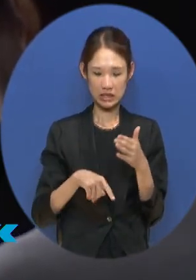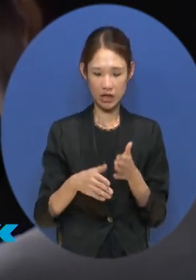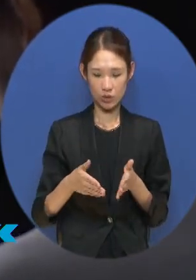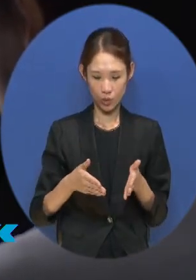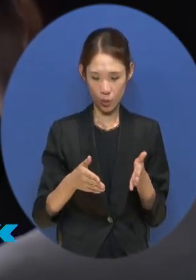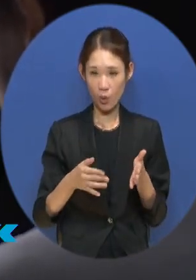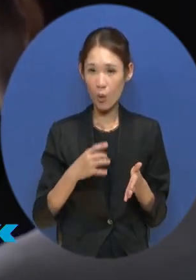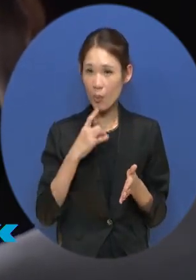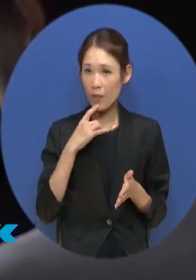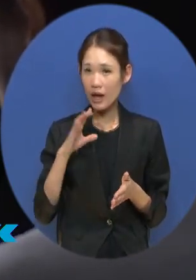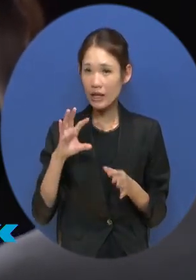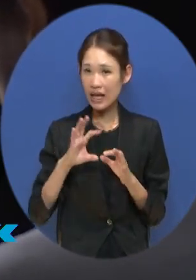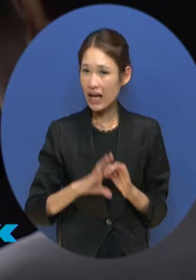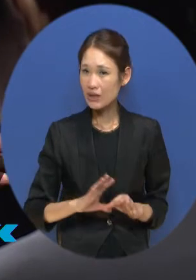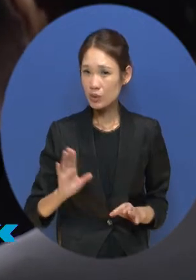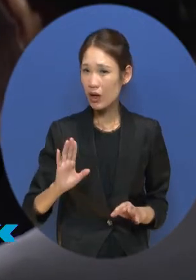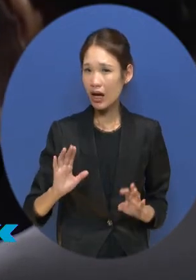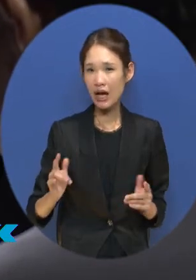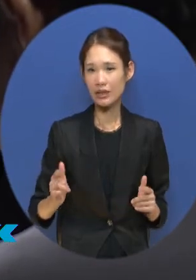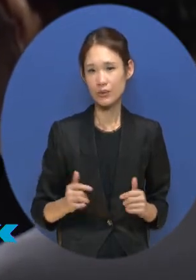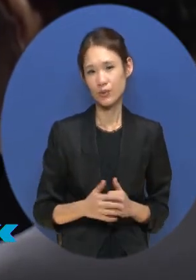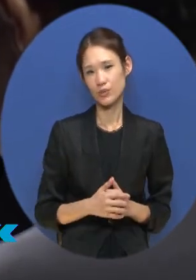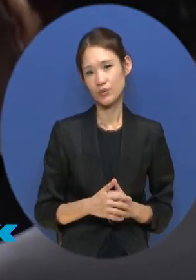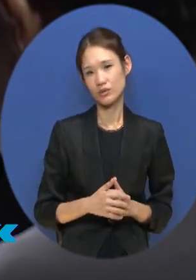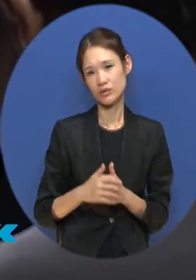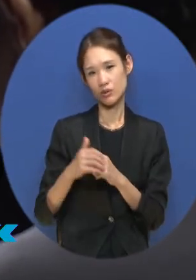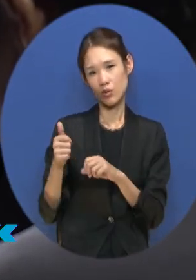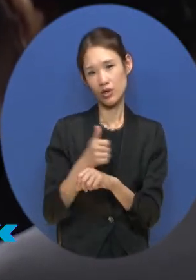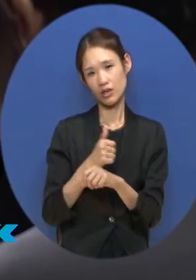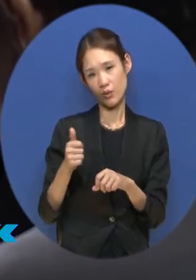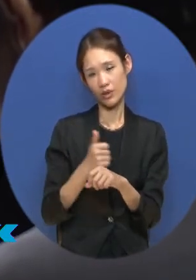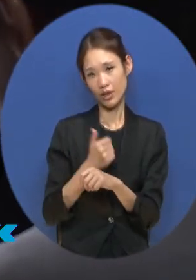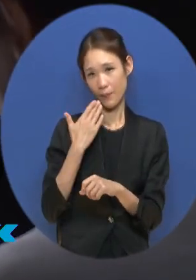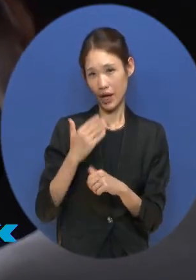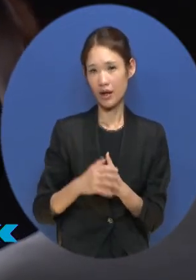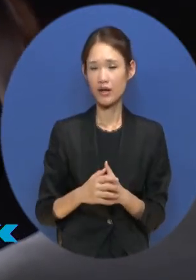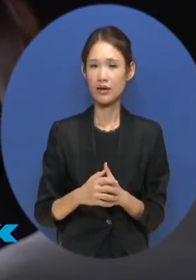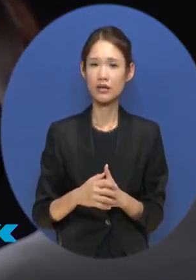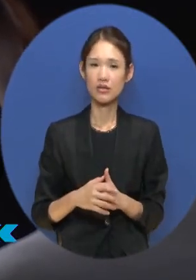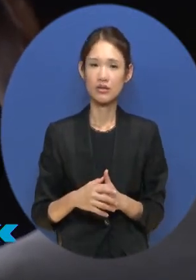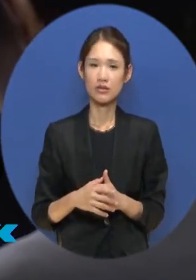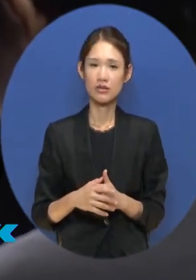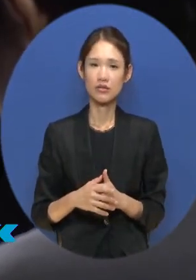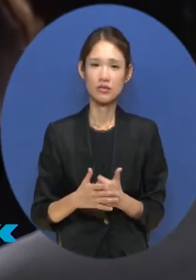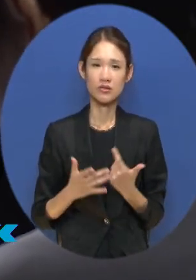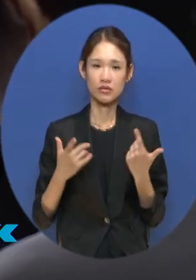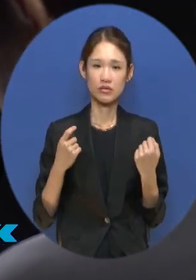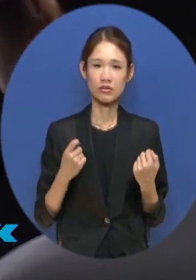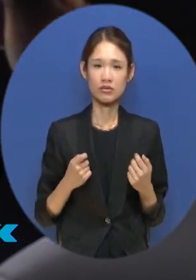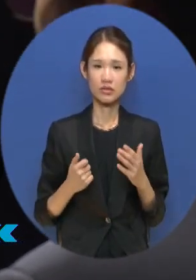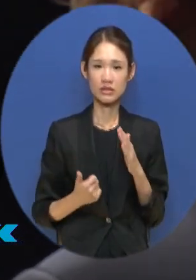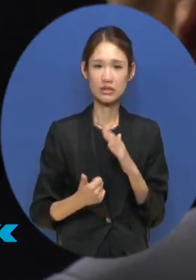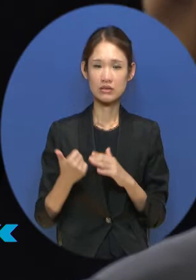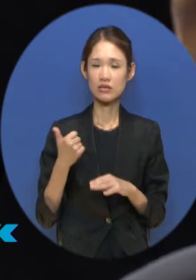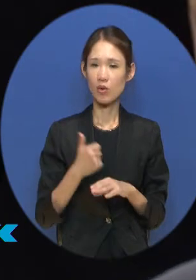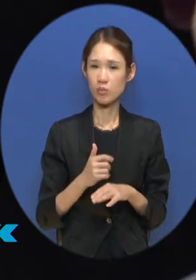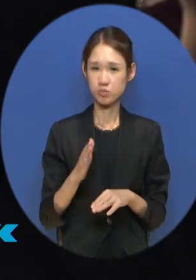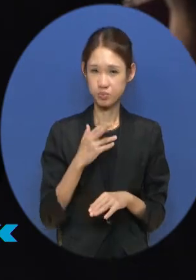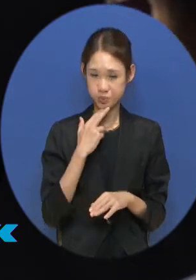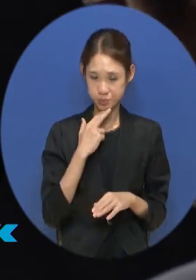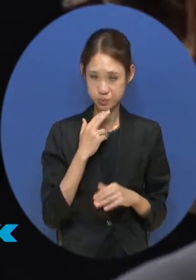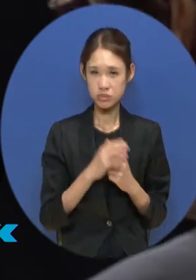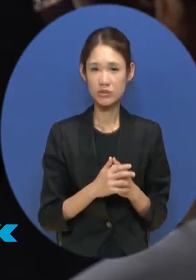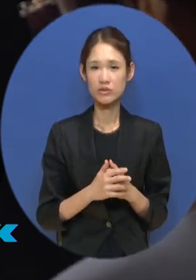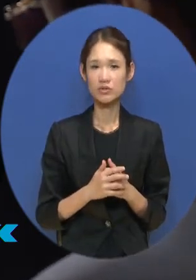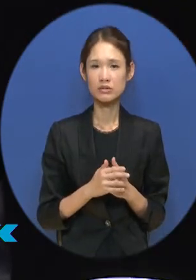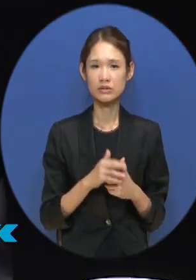게 아니라 외부로 나왔다 들어갔다 하면서 공기 순환을 시킬 수 있고 그래서 이렇게 크게 있는 것 같지 맞습니다. 않습니까? 예, 지금